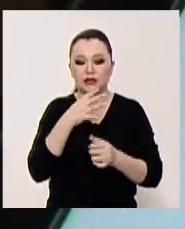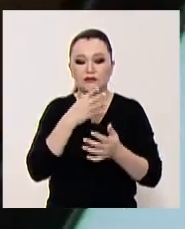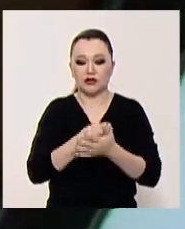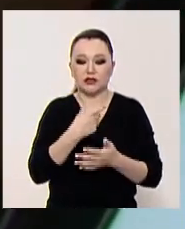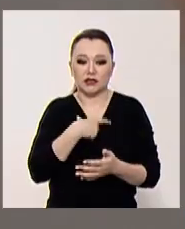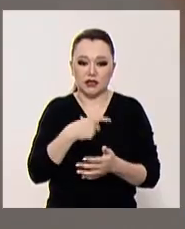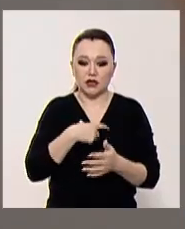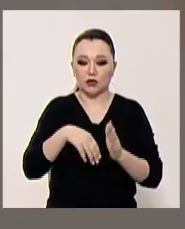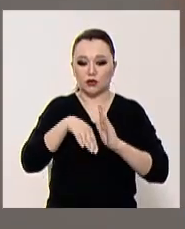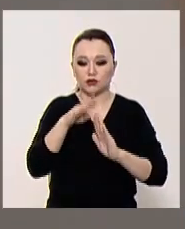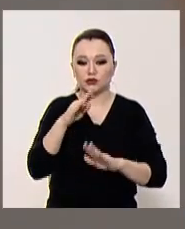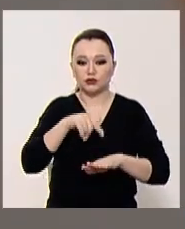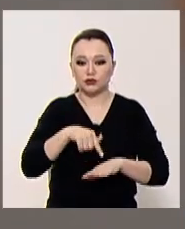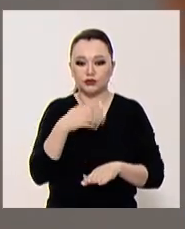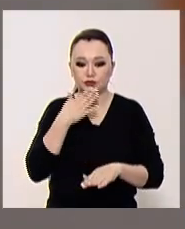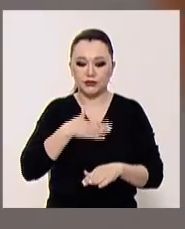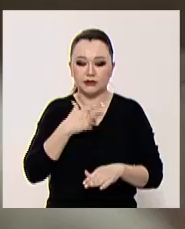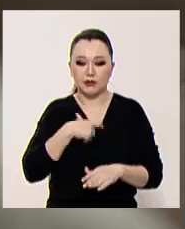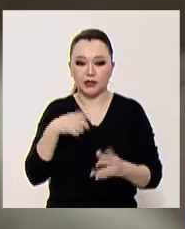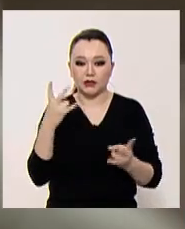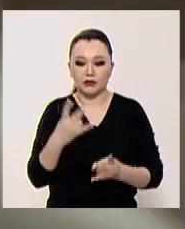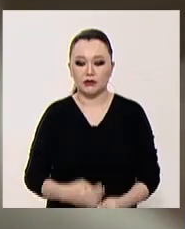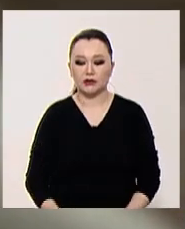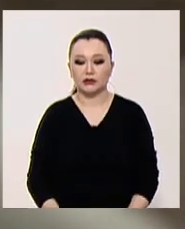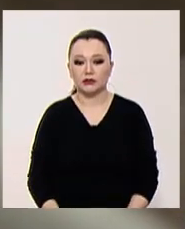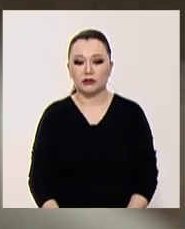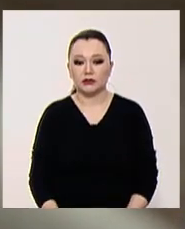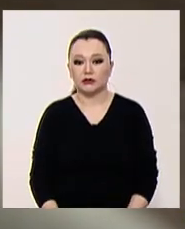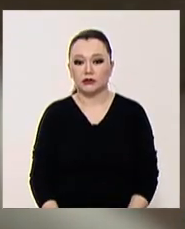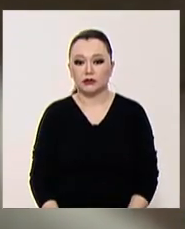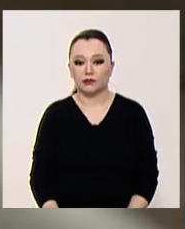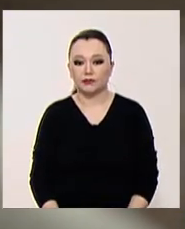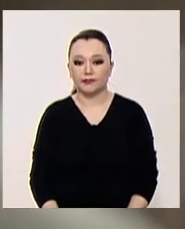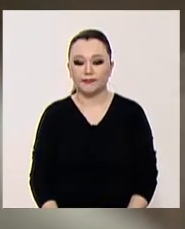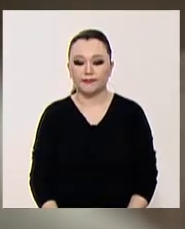над собственной самооценкой. Адина Смагулова, Влад Шишко, Информбюро, Алматы.